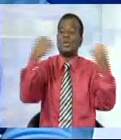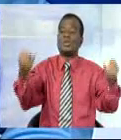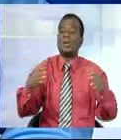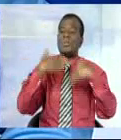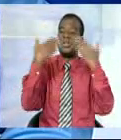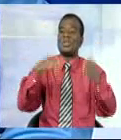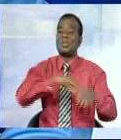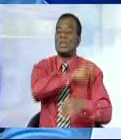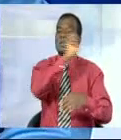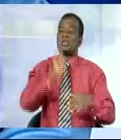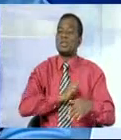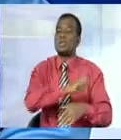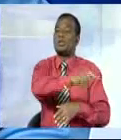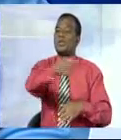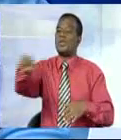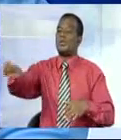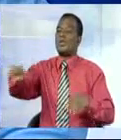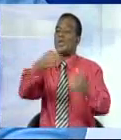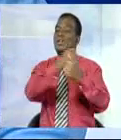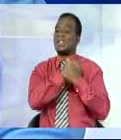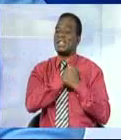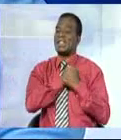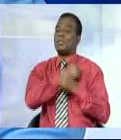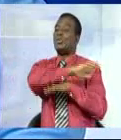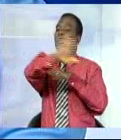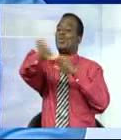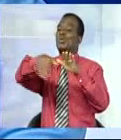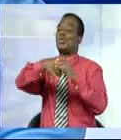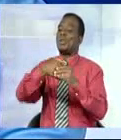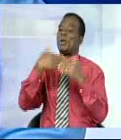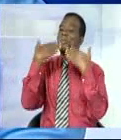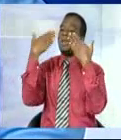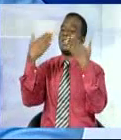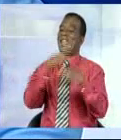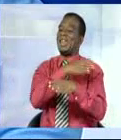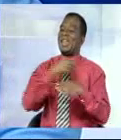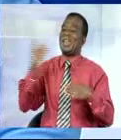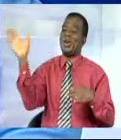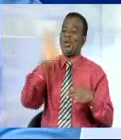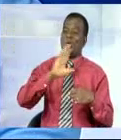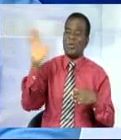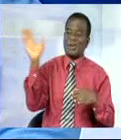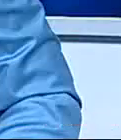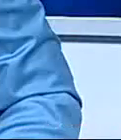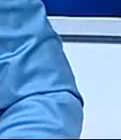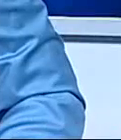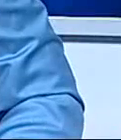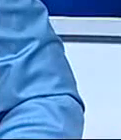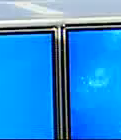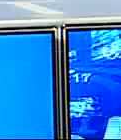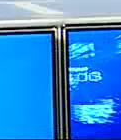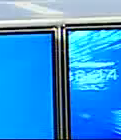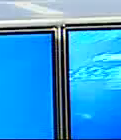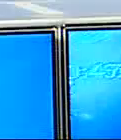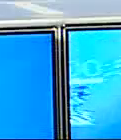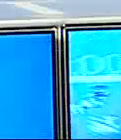édition. Merci de l'avoir suivi. Retrouvez-la sur le site de la RTI, www.rti.ci.